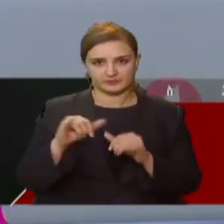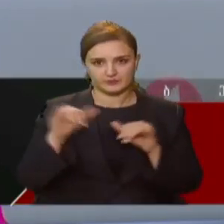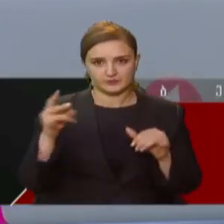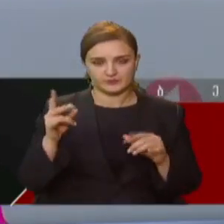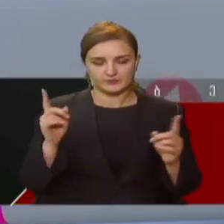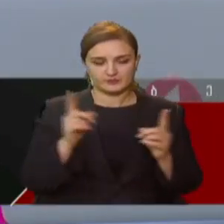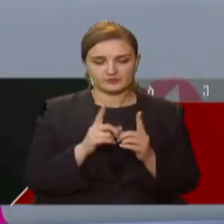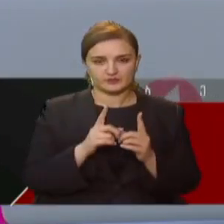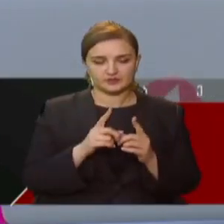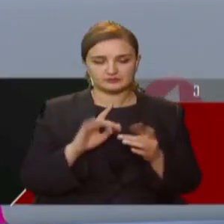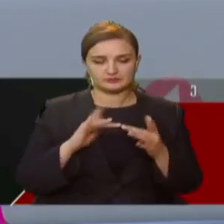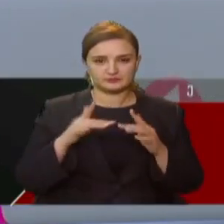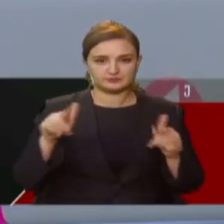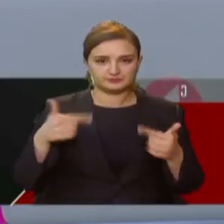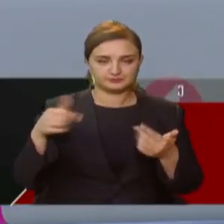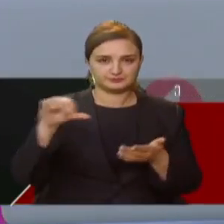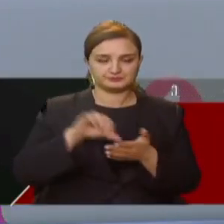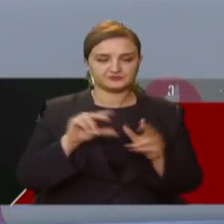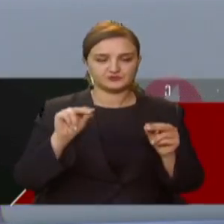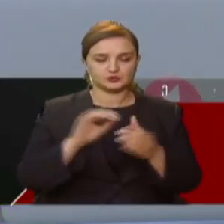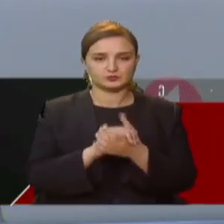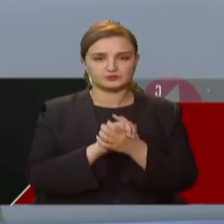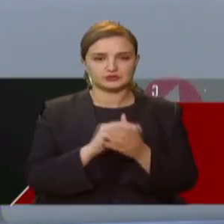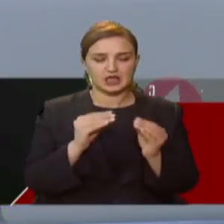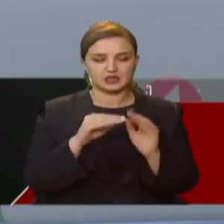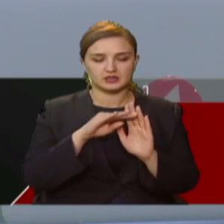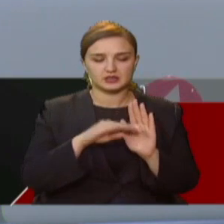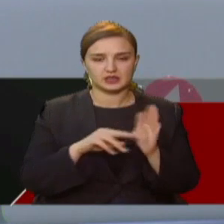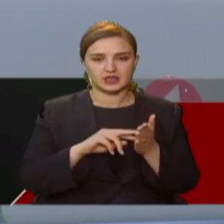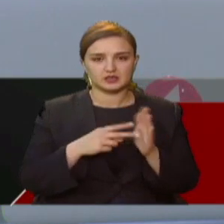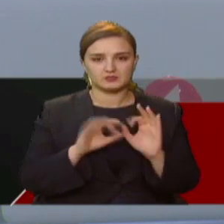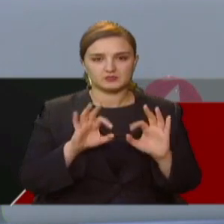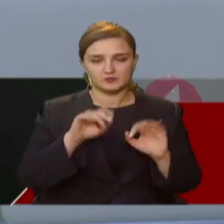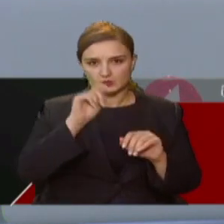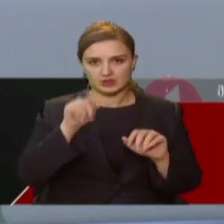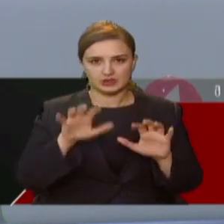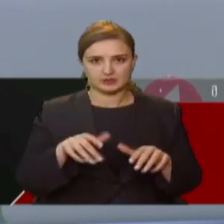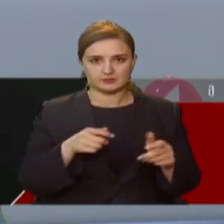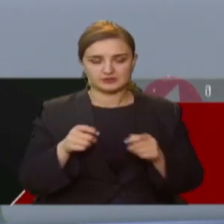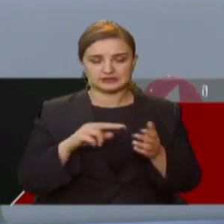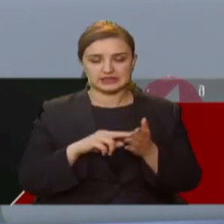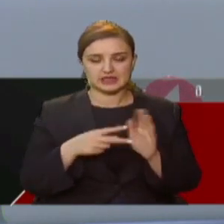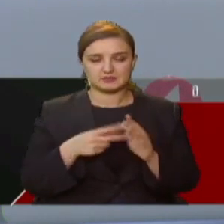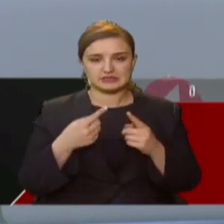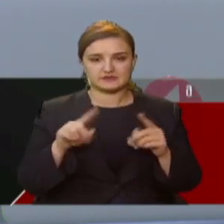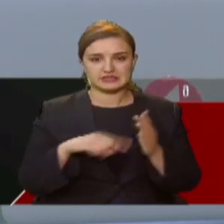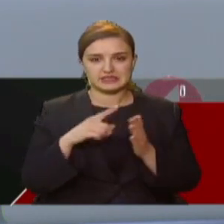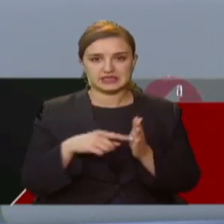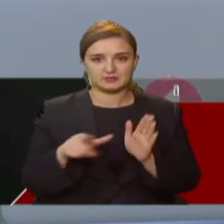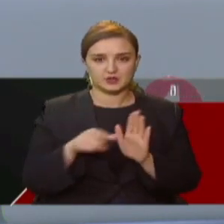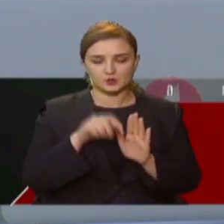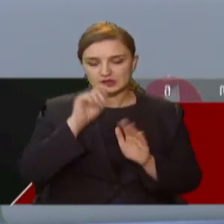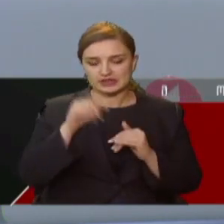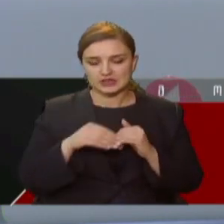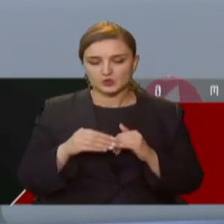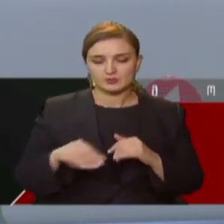Samitze șekrebuleps virtual durat mimartadam șuidobis damkarebis ad punctiani gegma gacno ucrainis prezidentma. Gegma shuasak itheptan ertad ucrainis